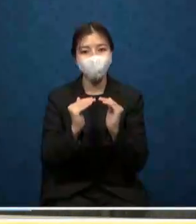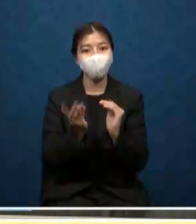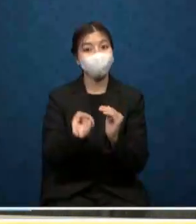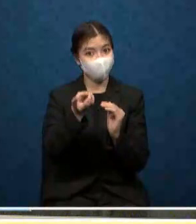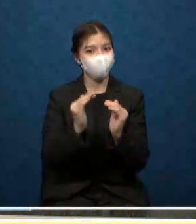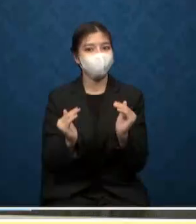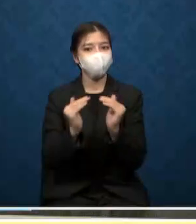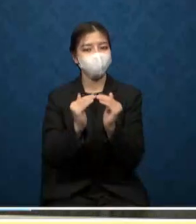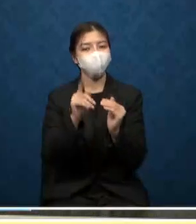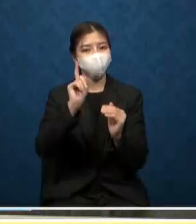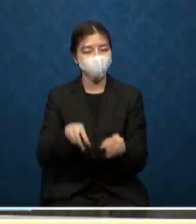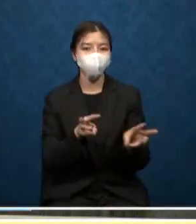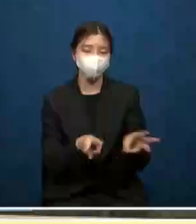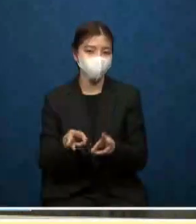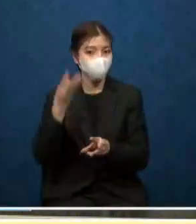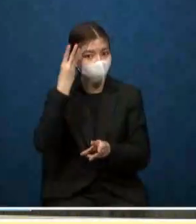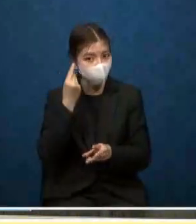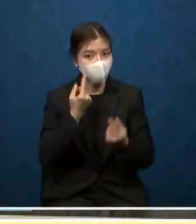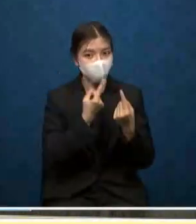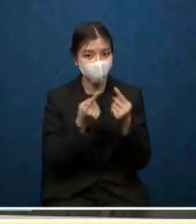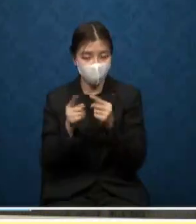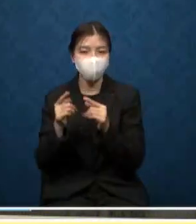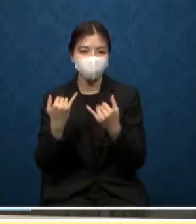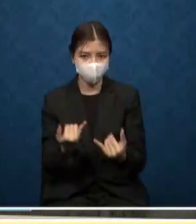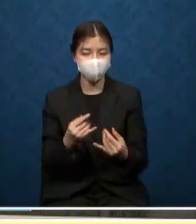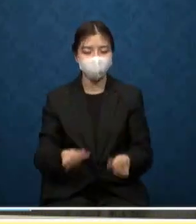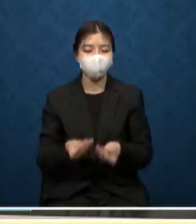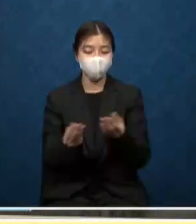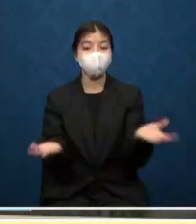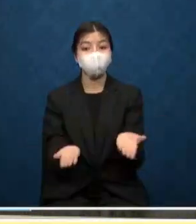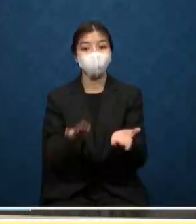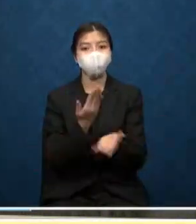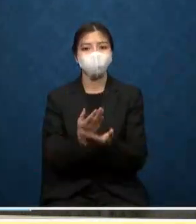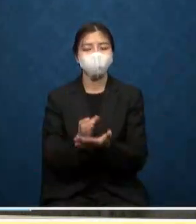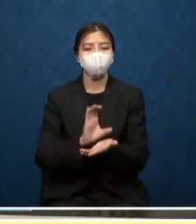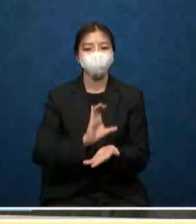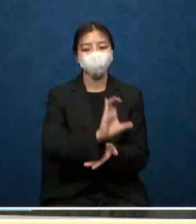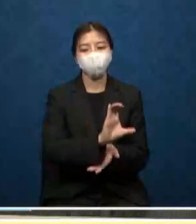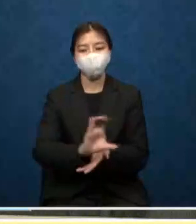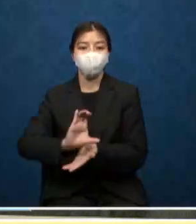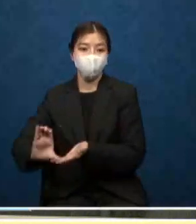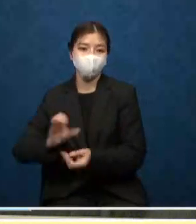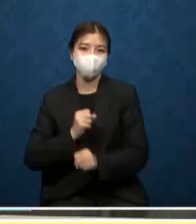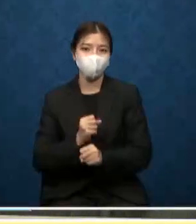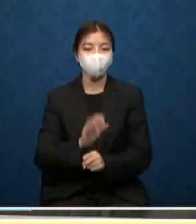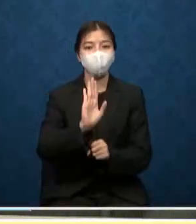ลด้วยตรรกะที่แตกต่างกันดังนี้ก็จะทำให้การจัดสรรงบประมาณขององค์กรปกครองส่วนท้องถิ่น